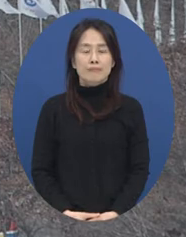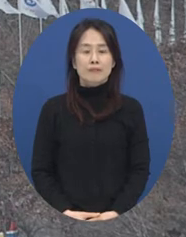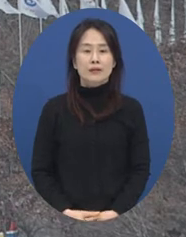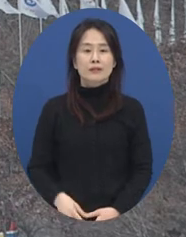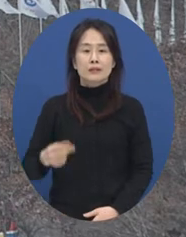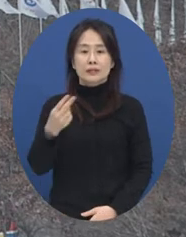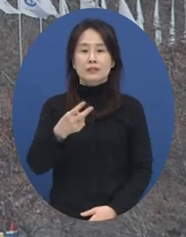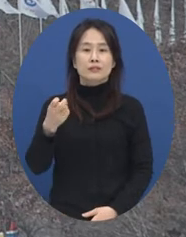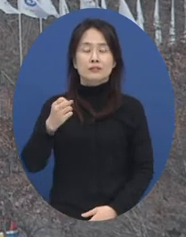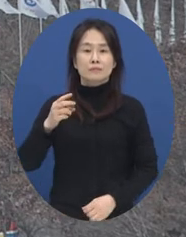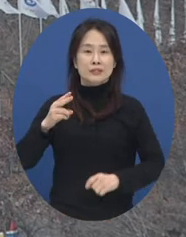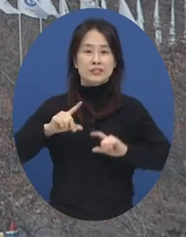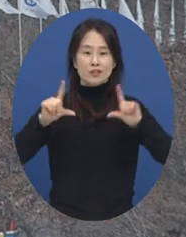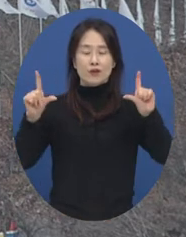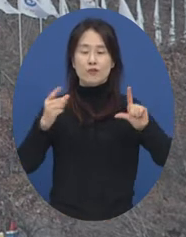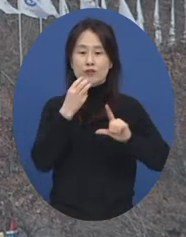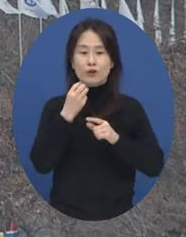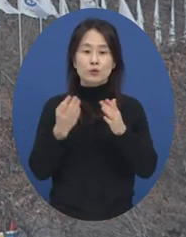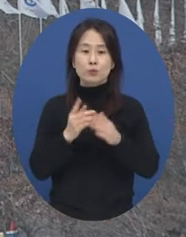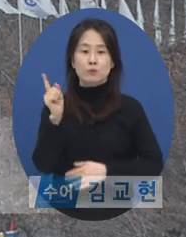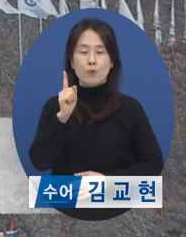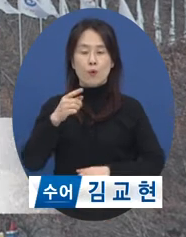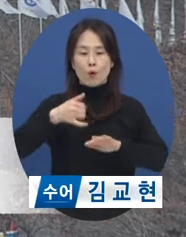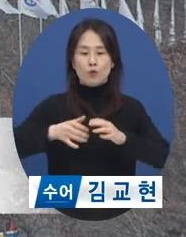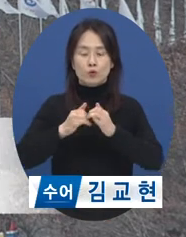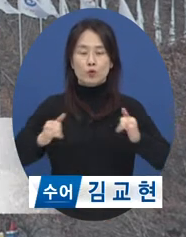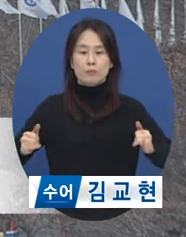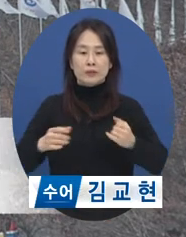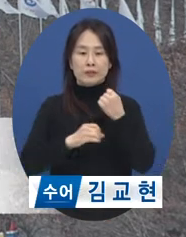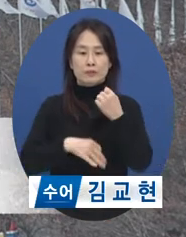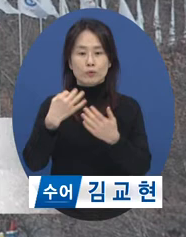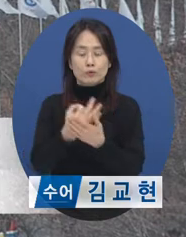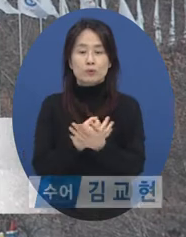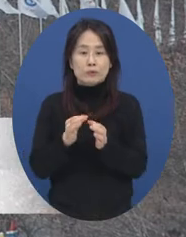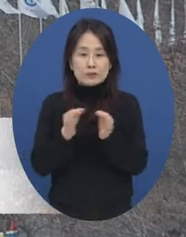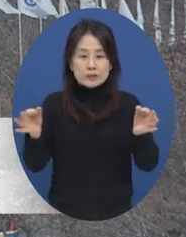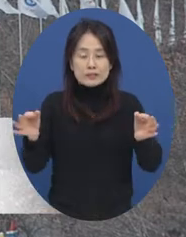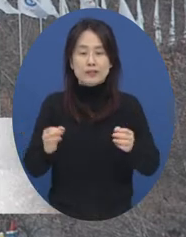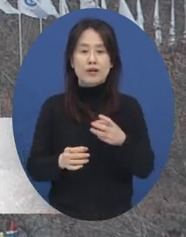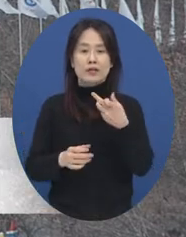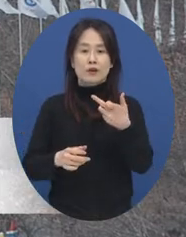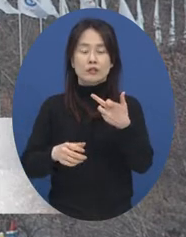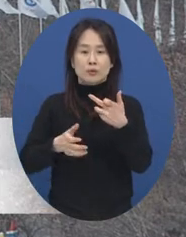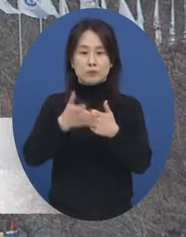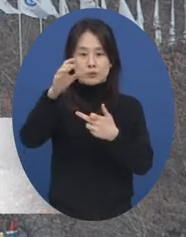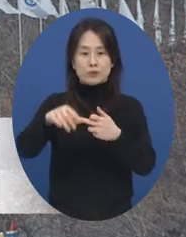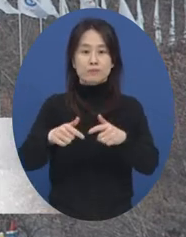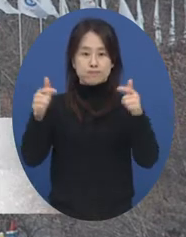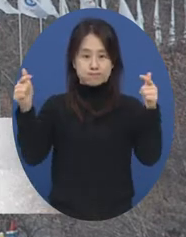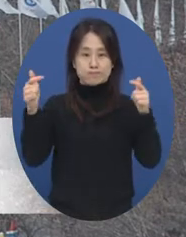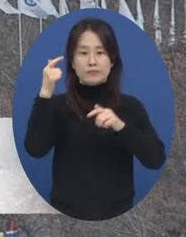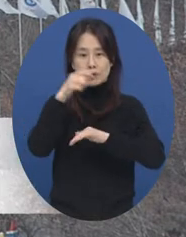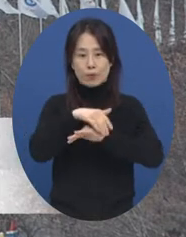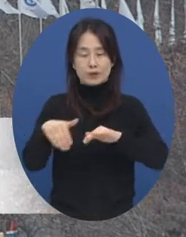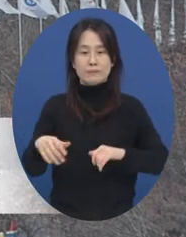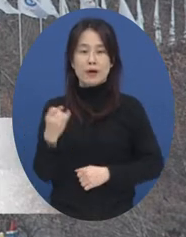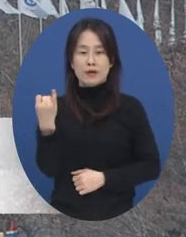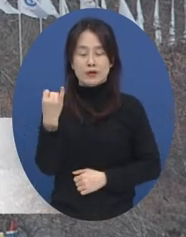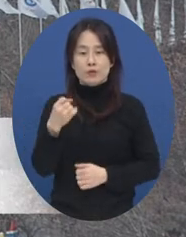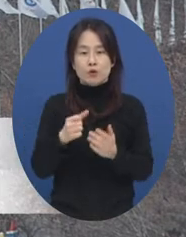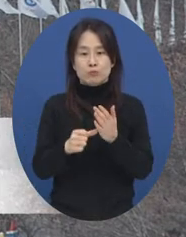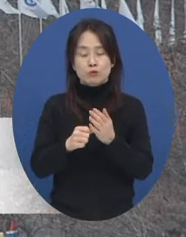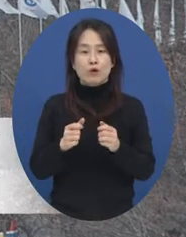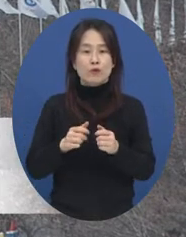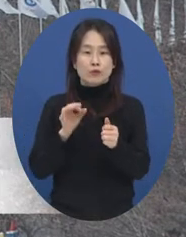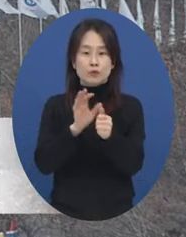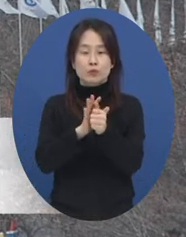오는 2022년 경기도에서는 농민 기본소득 지급대상 의 17개 시 군으로 확대 됩니다 여성 기본 생 용품 지원